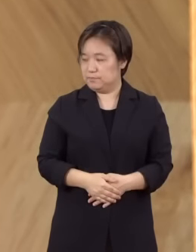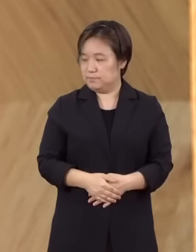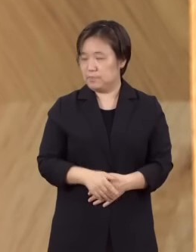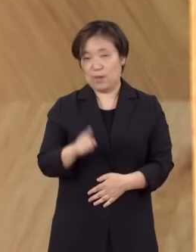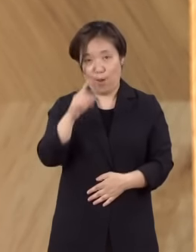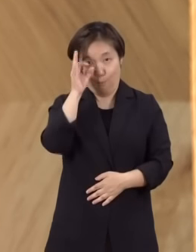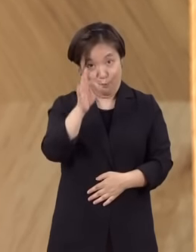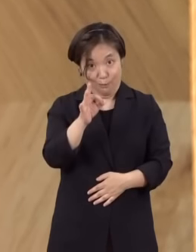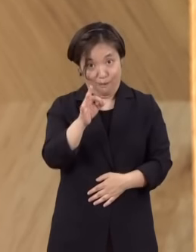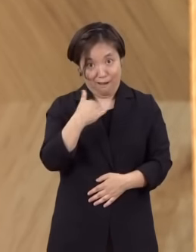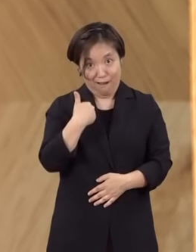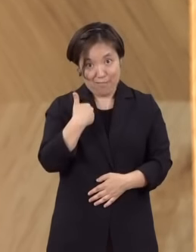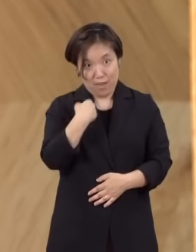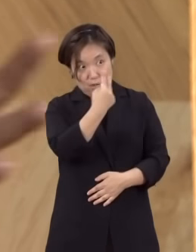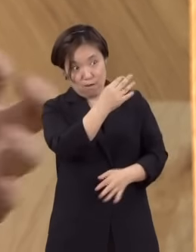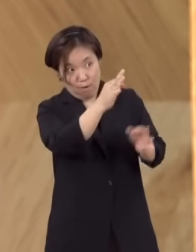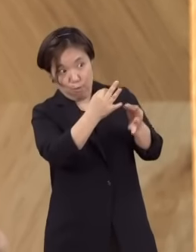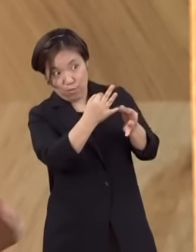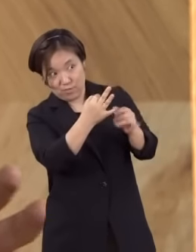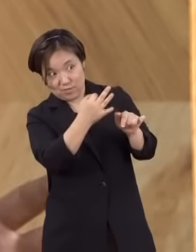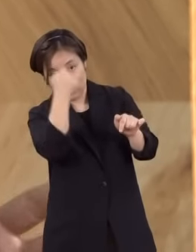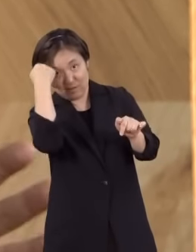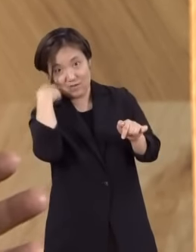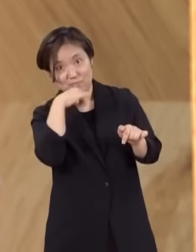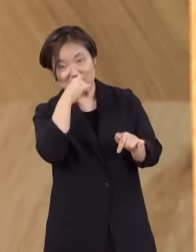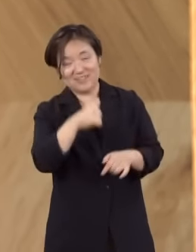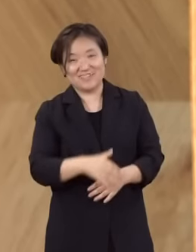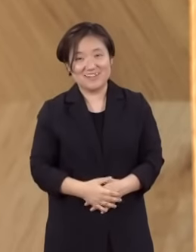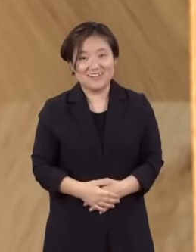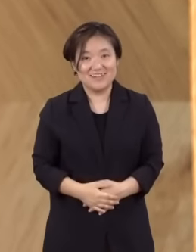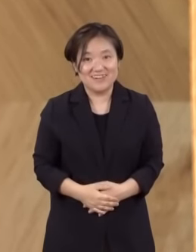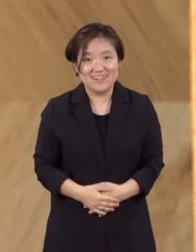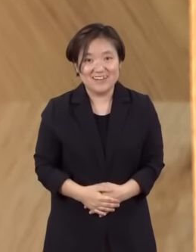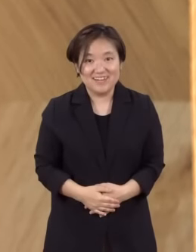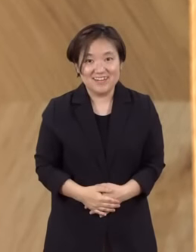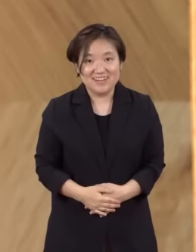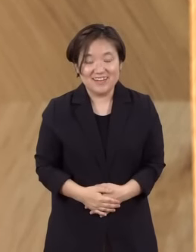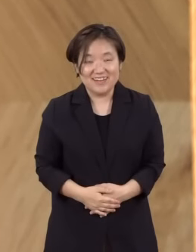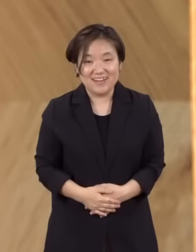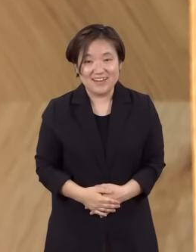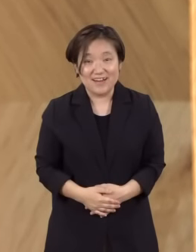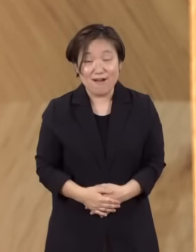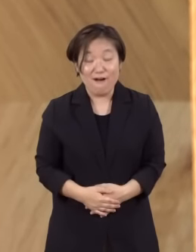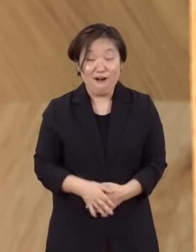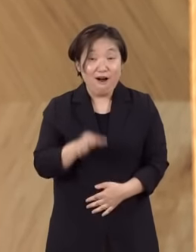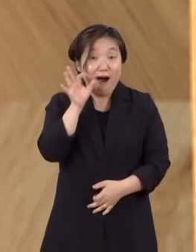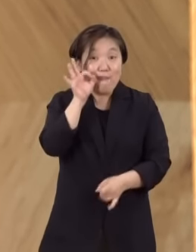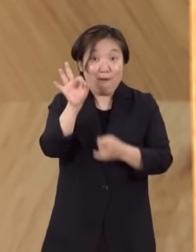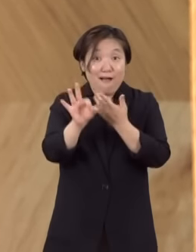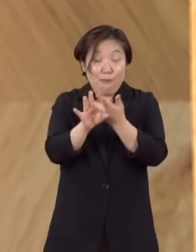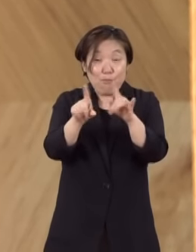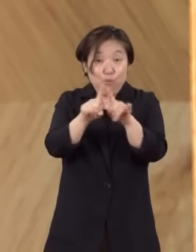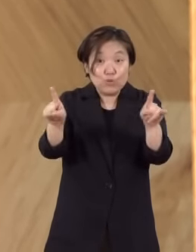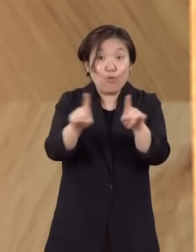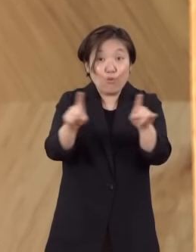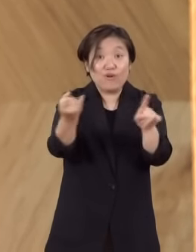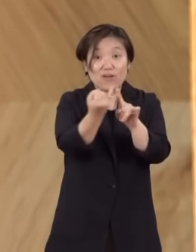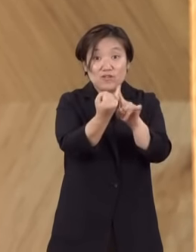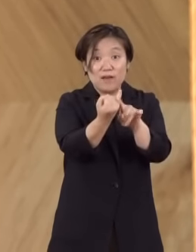쳐다보는 거였어요 그 여러분 그 정상적인 여자라면 그 엘리베이터 안에